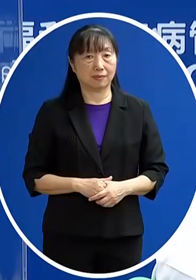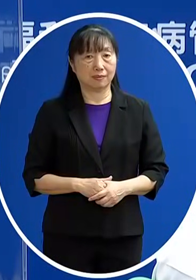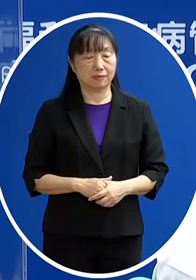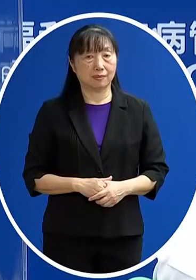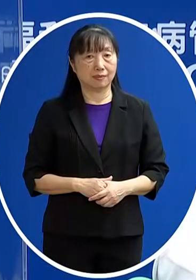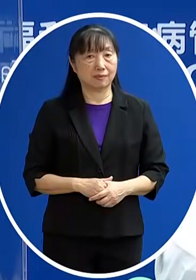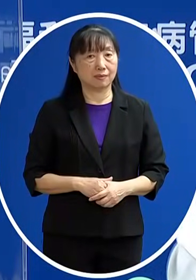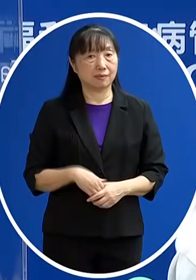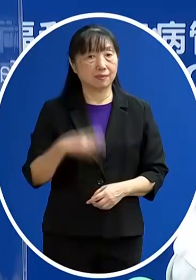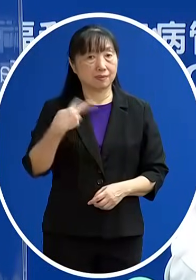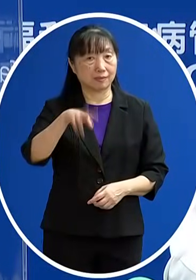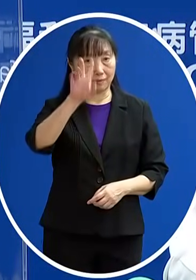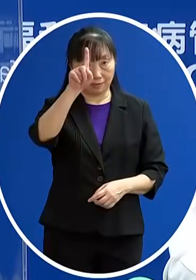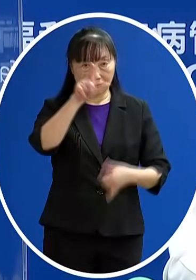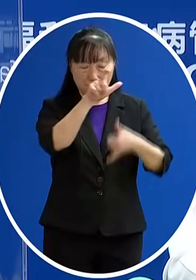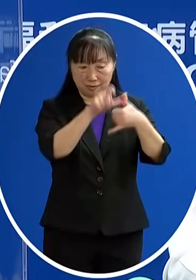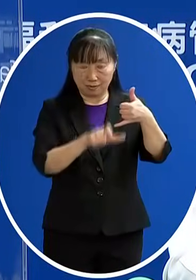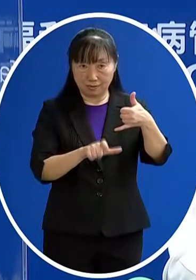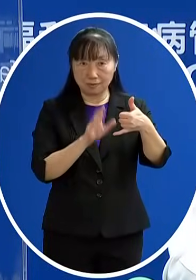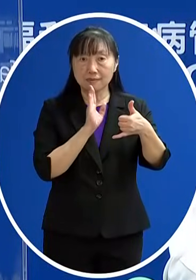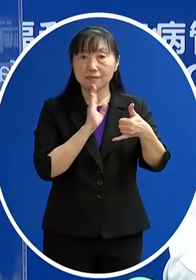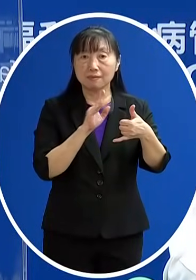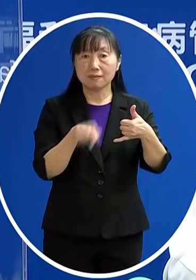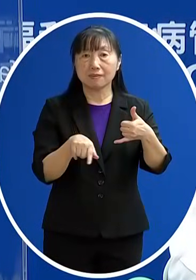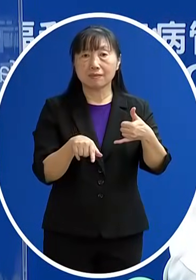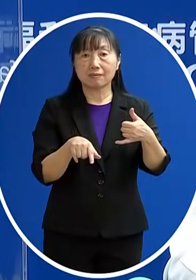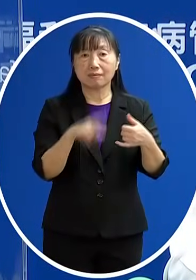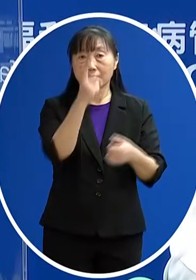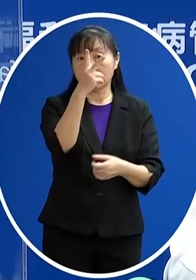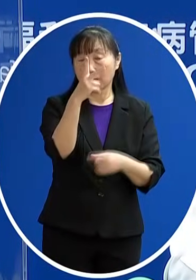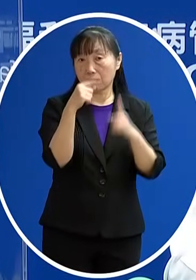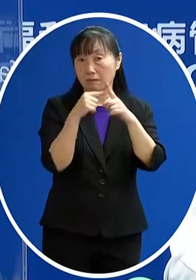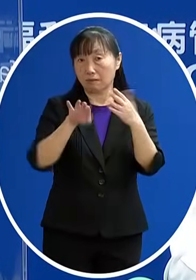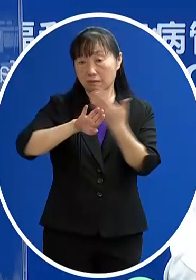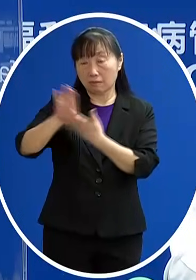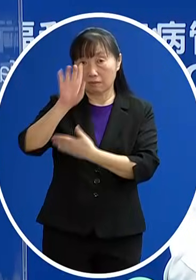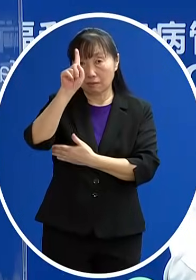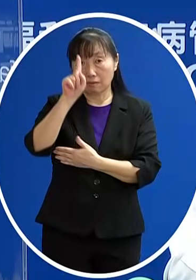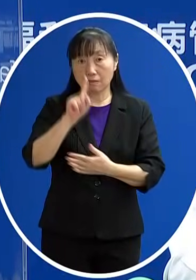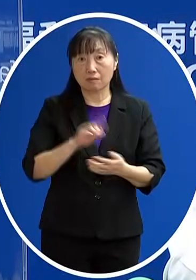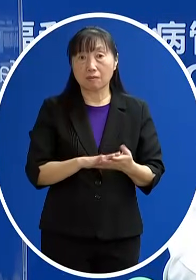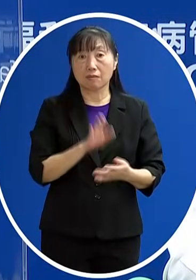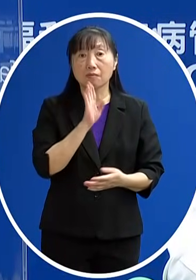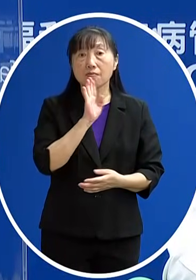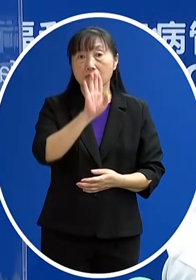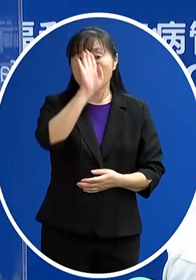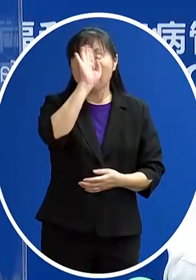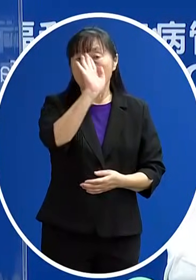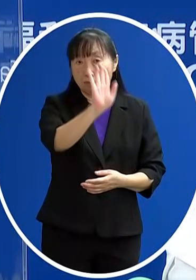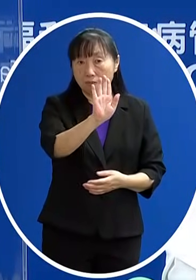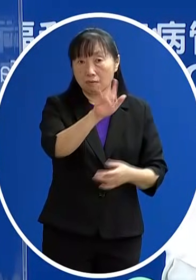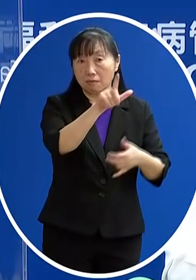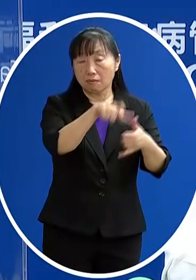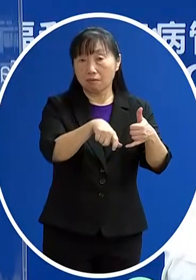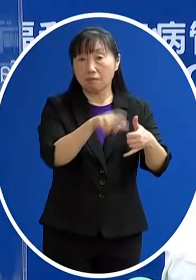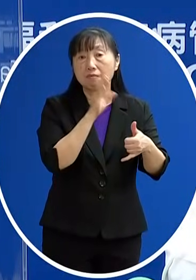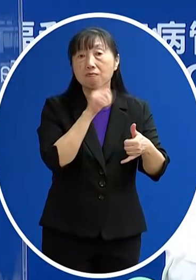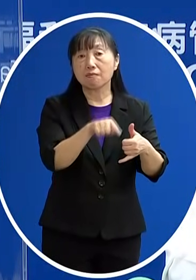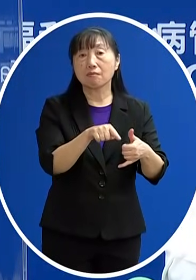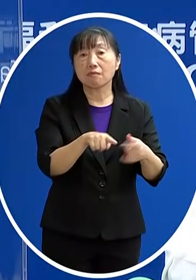那另外有一个案例在这十二例之外有一位访疗确诊的个案